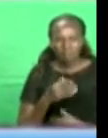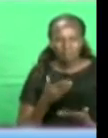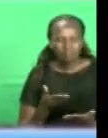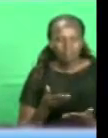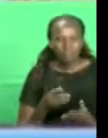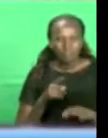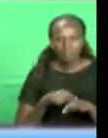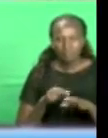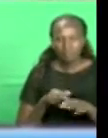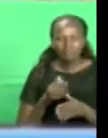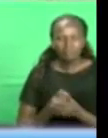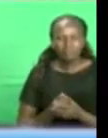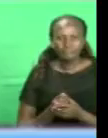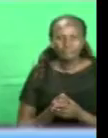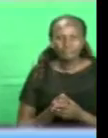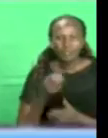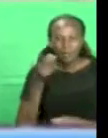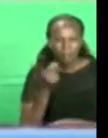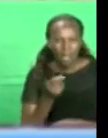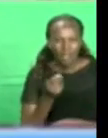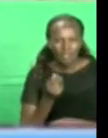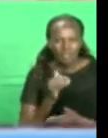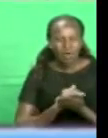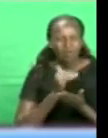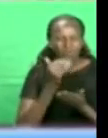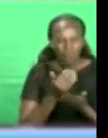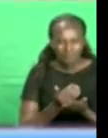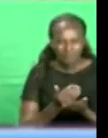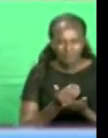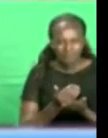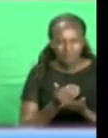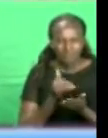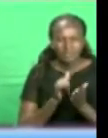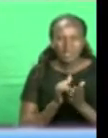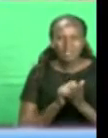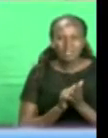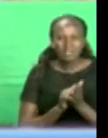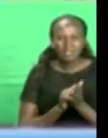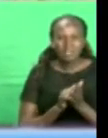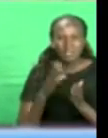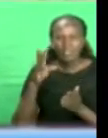ya ugatuzi. Hiyo pesa ambayo Khalwale ameleta hapa, milioni